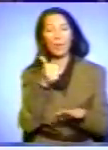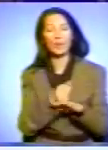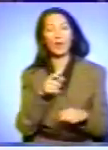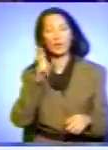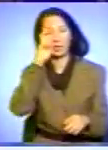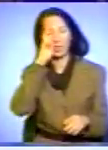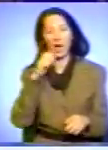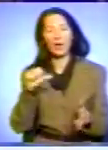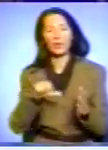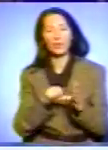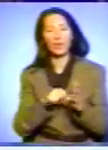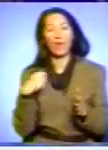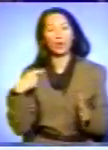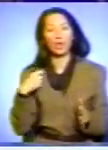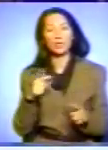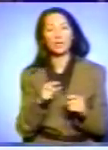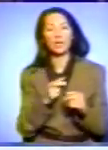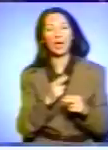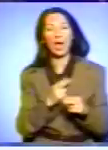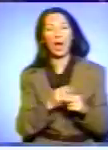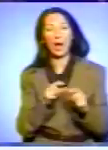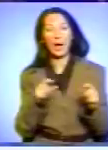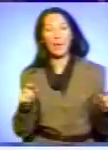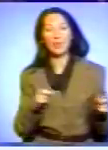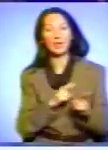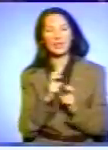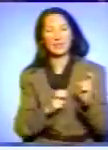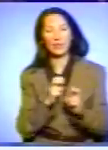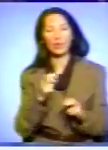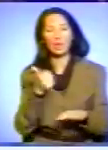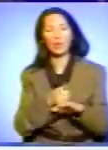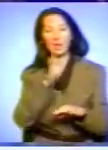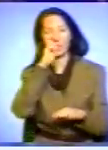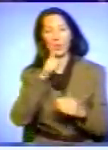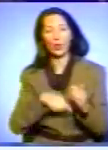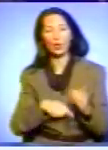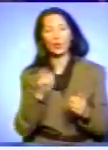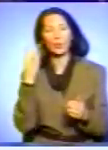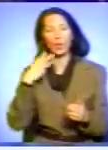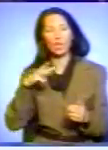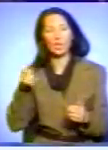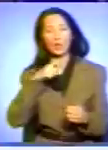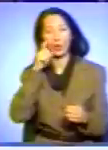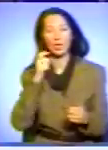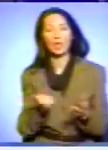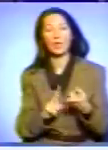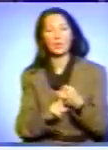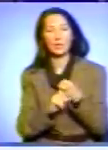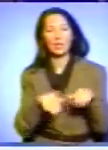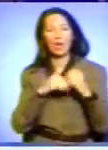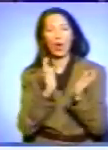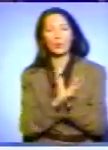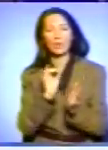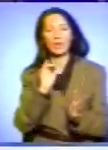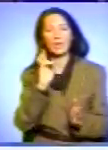відвідав Одеський кабельний завод. Президент переконаний, що від модернізації України залежать обсяги інвестицій в вітчизняне